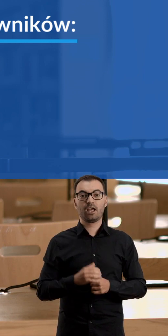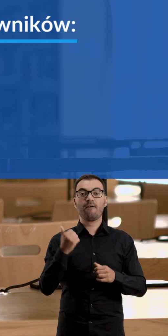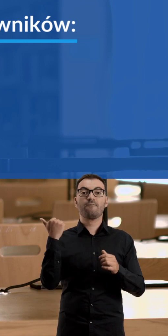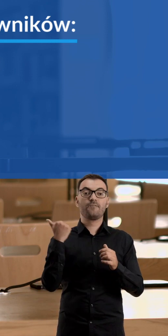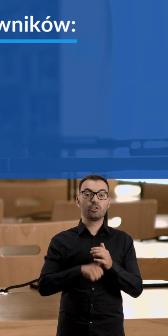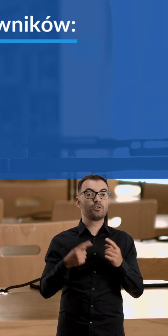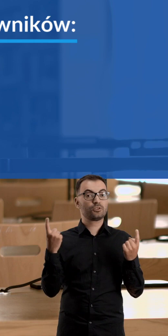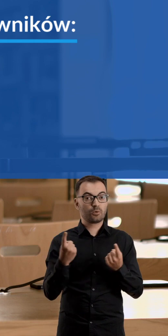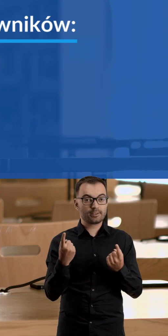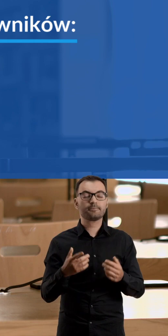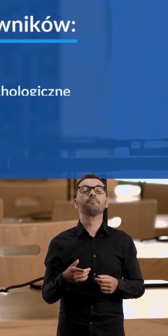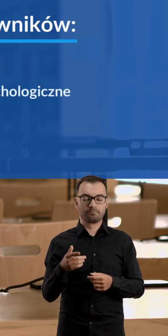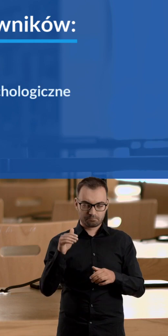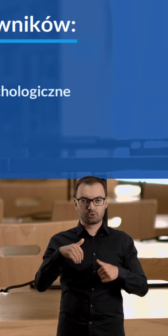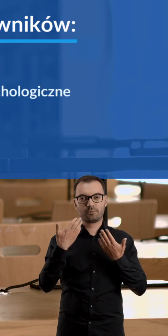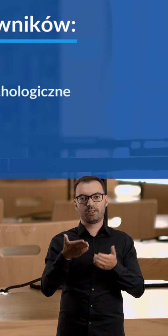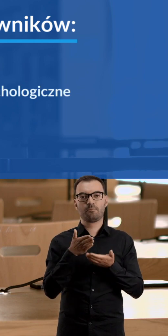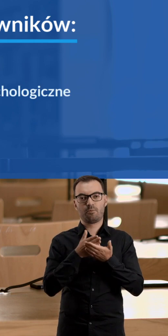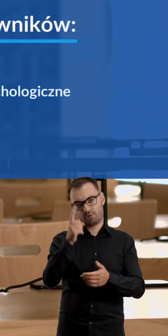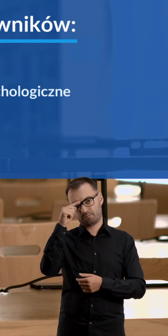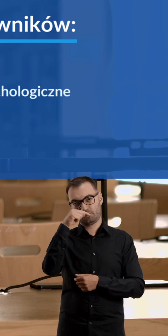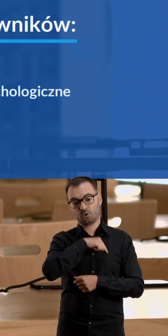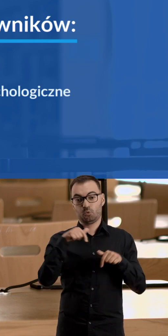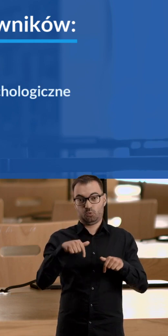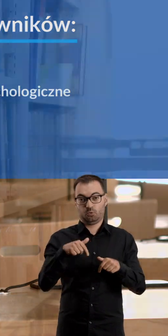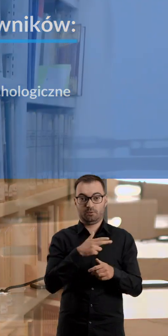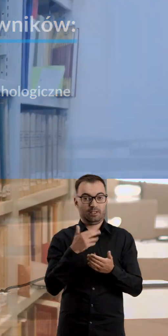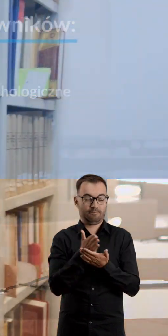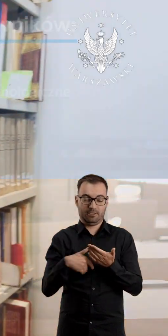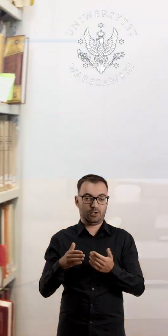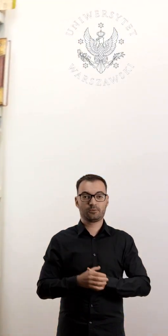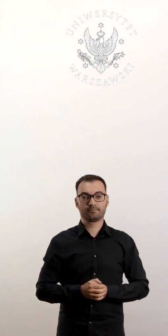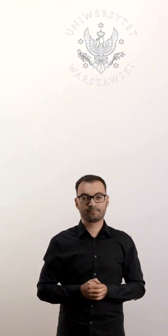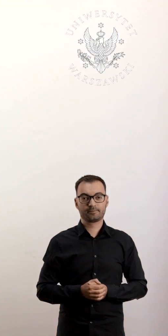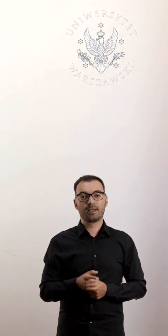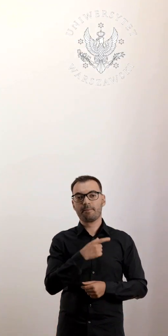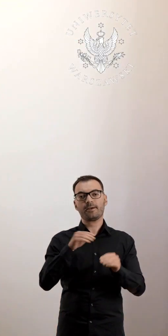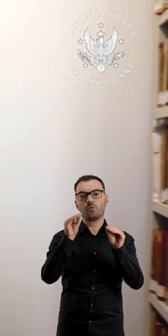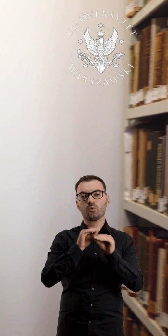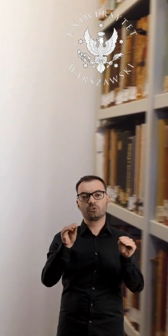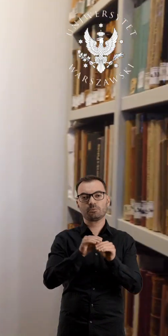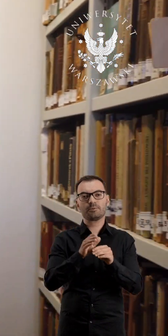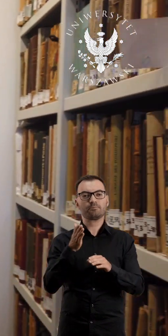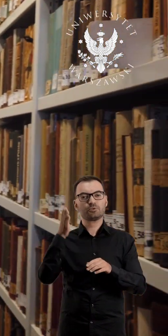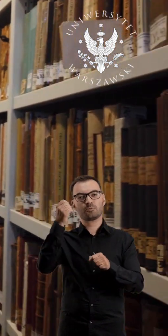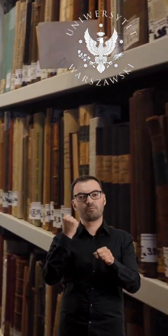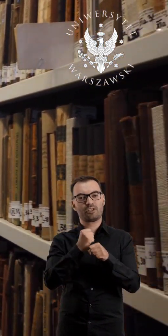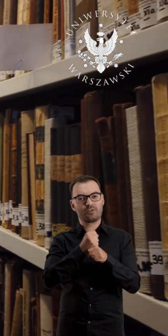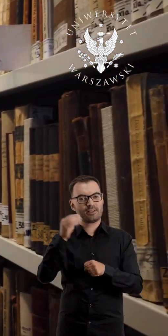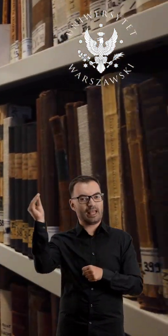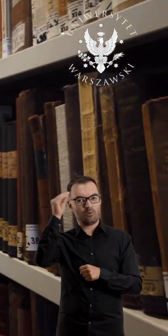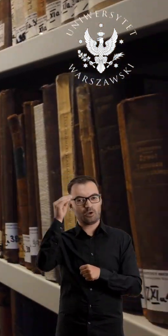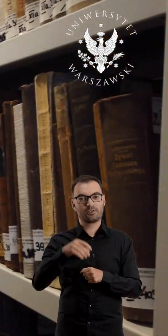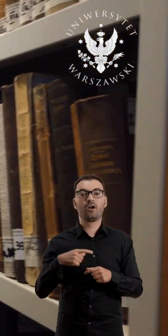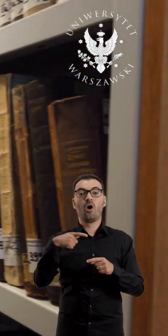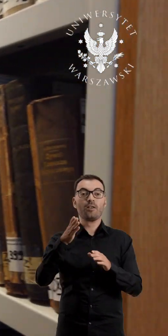a w wyjątkowych przypadkach oferujemy również wsparcie psychologiczne bezpośrednio na wydziale. Nasze studia kształcą przede wszystkim pracowników